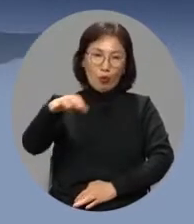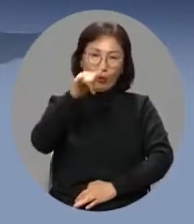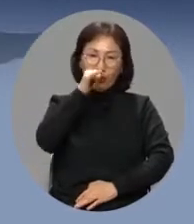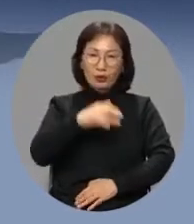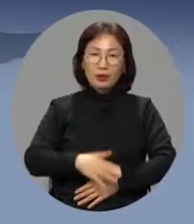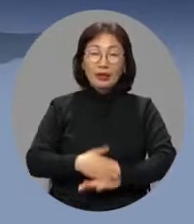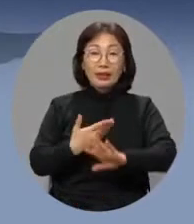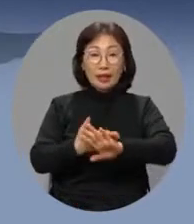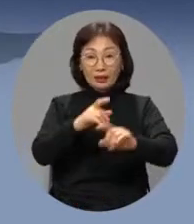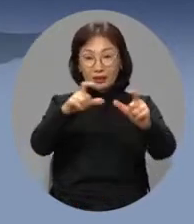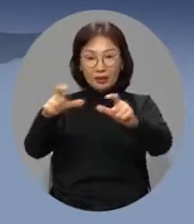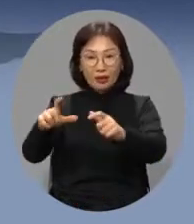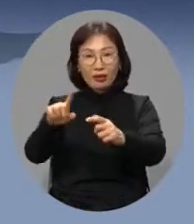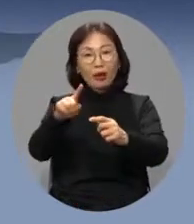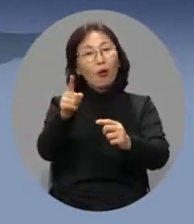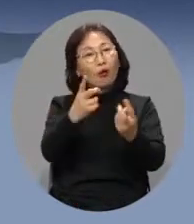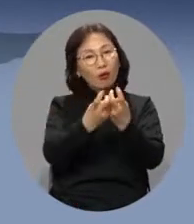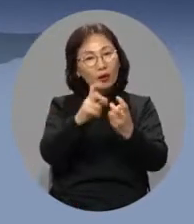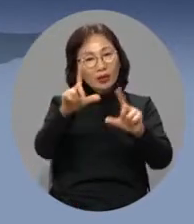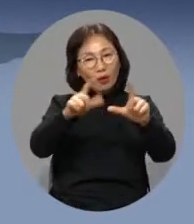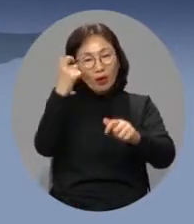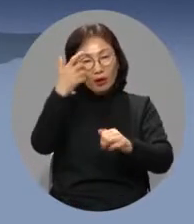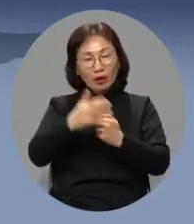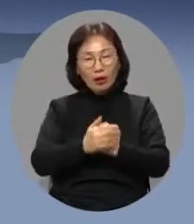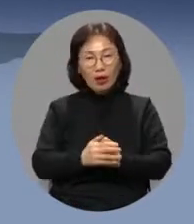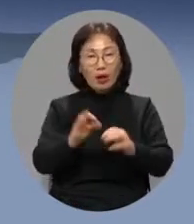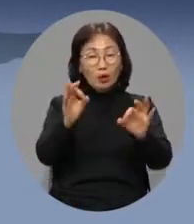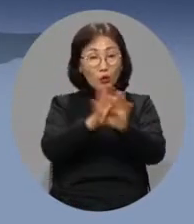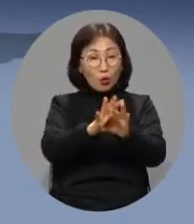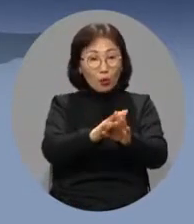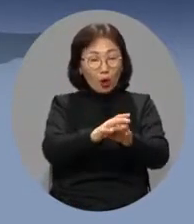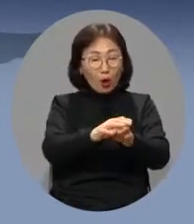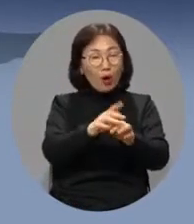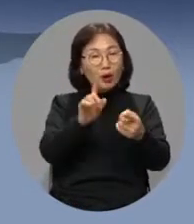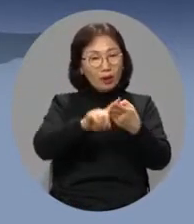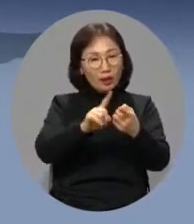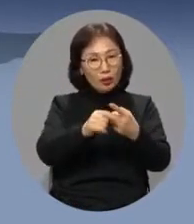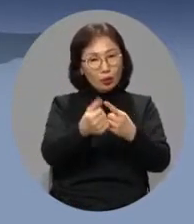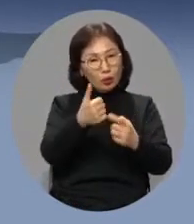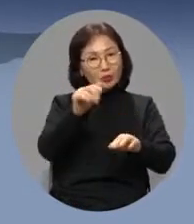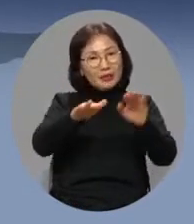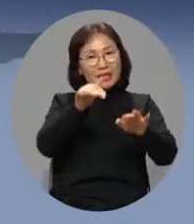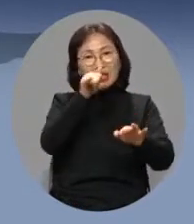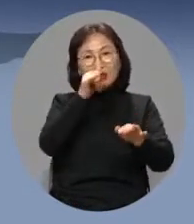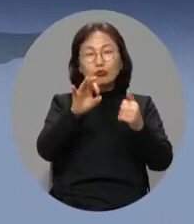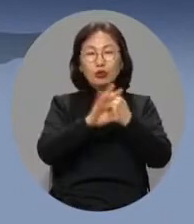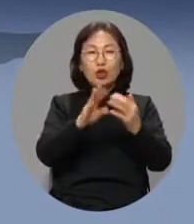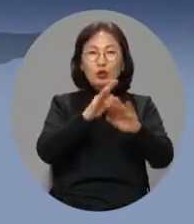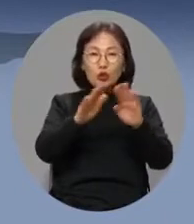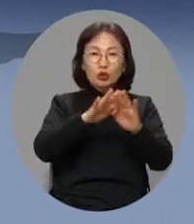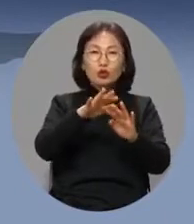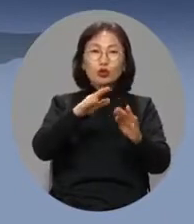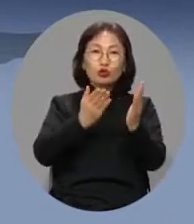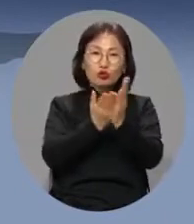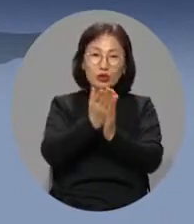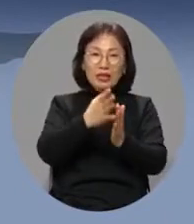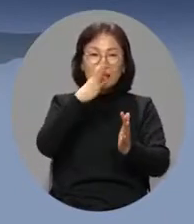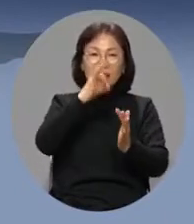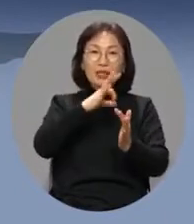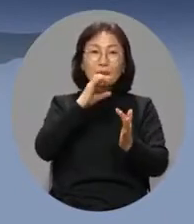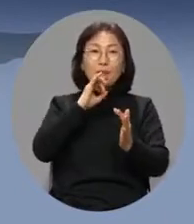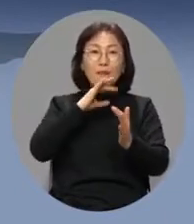돈에 다른 시군에 상황은 어떨까 소멸 속도의 차이가 있을 뿐 전주와 익산 군산 을 제외하면